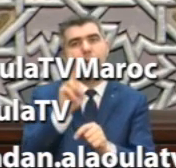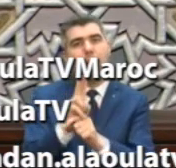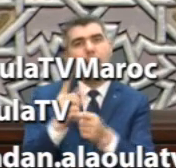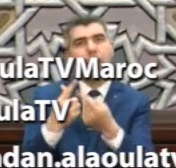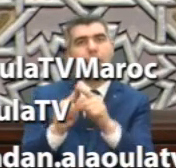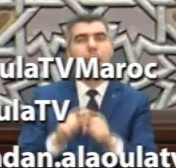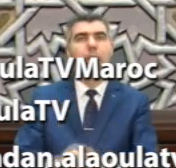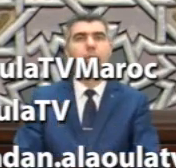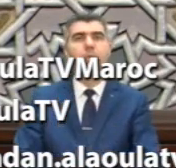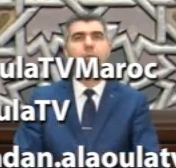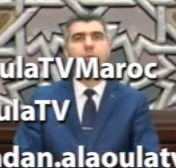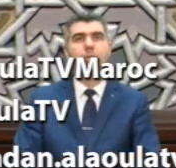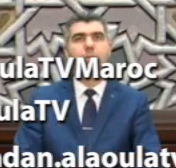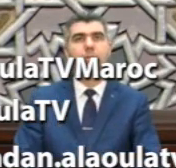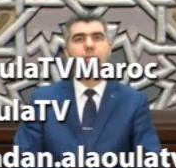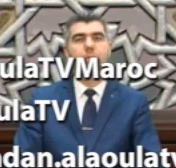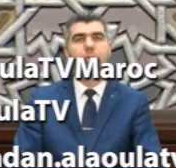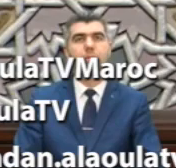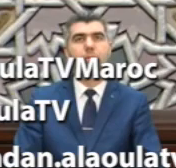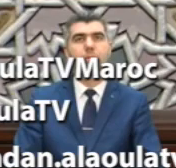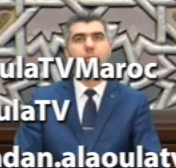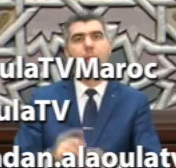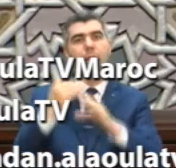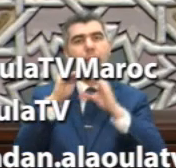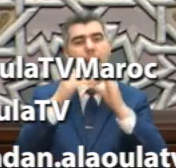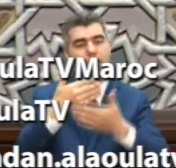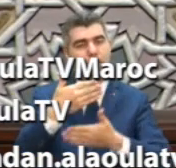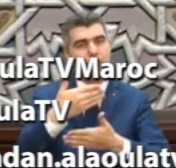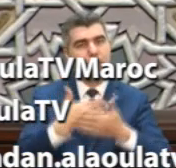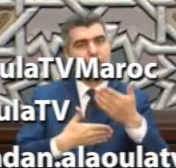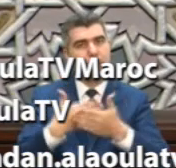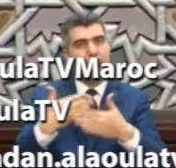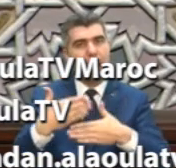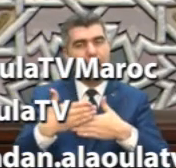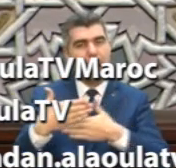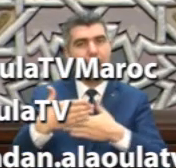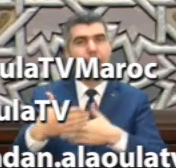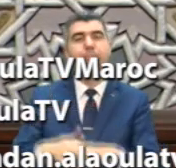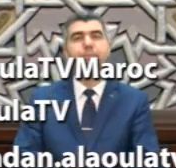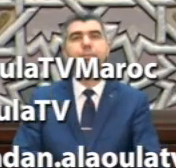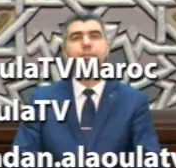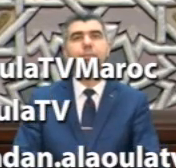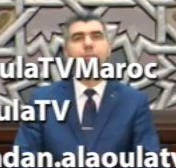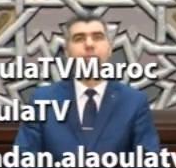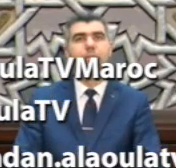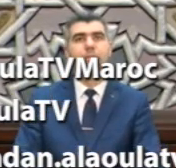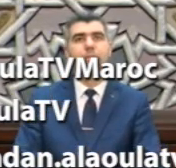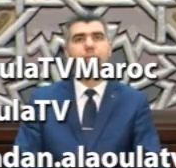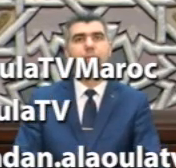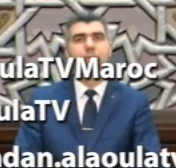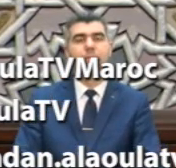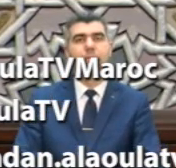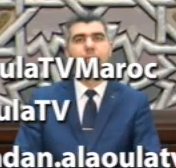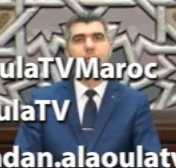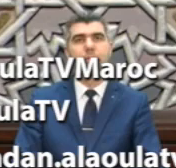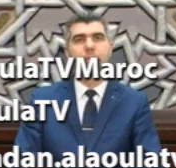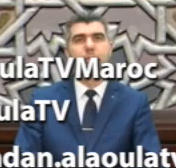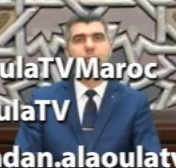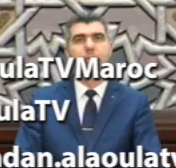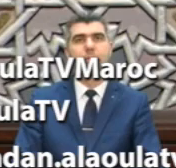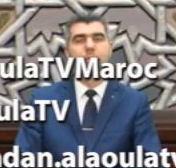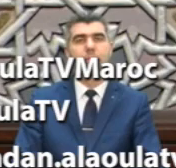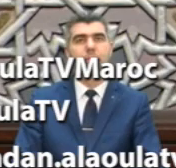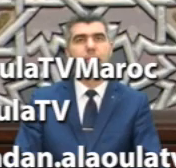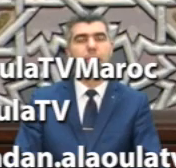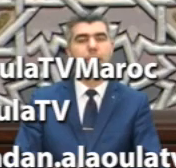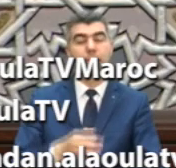الأسئلة. بطبيعة الحال ستصلكم مراسلات في هذا الشأن. شكرا. إذن على